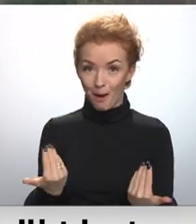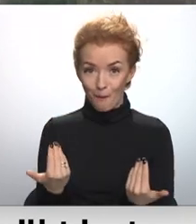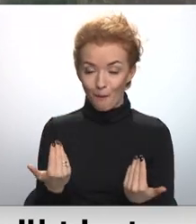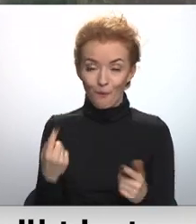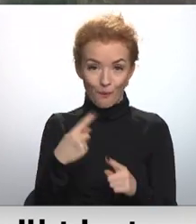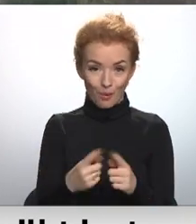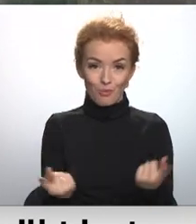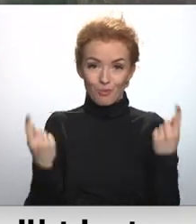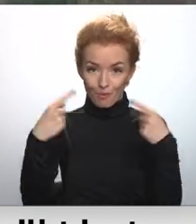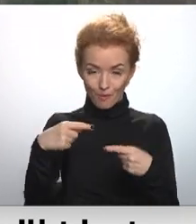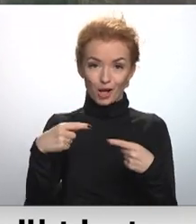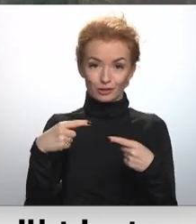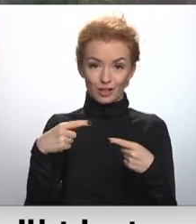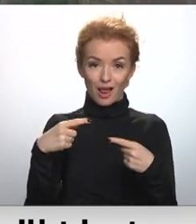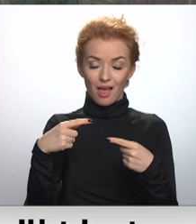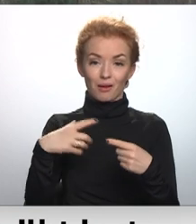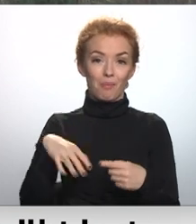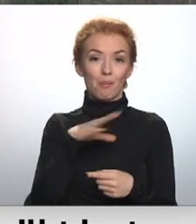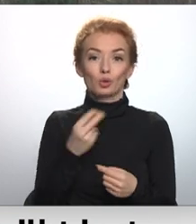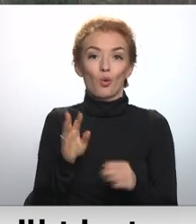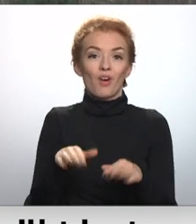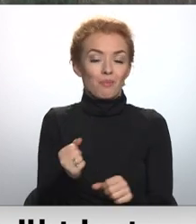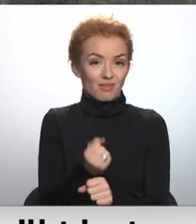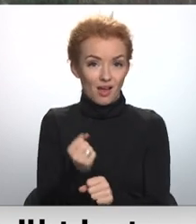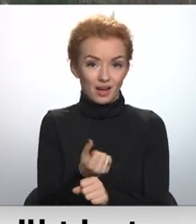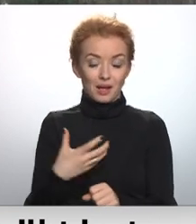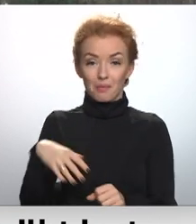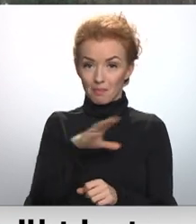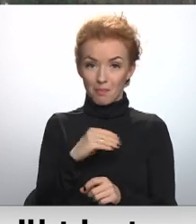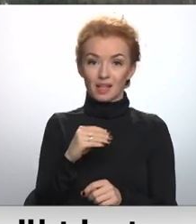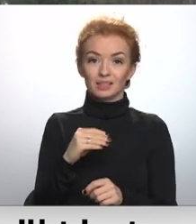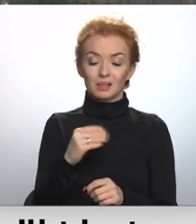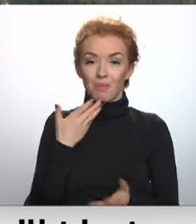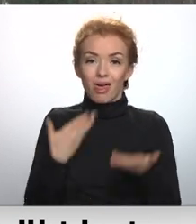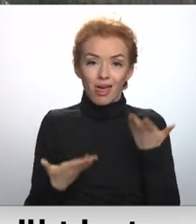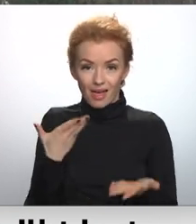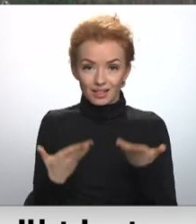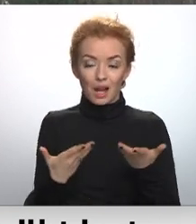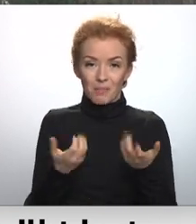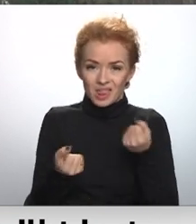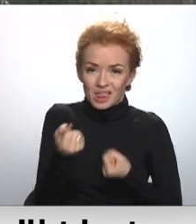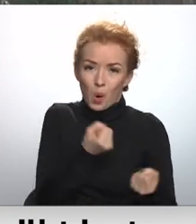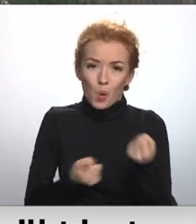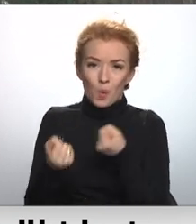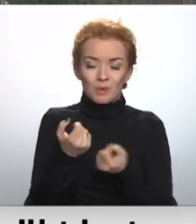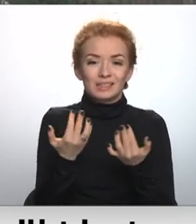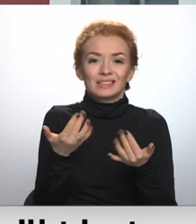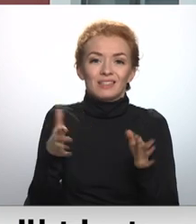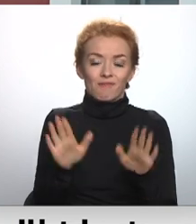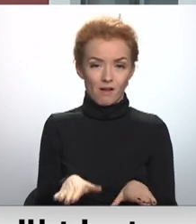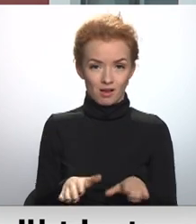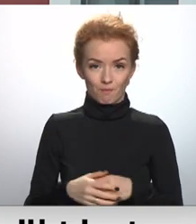un patreiz nu, to mēs varam darīt. Mēs pēc iespējas mēģinām taupīt, cik mēs spējam to